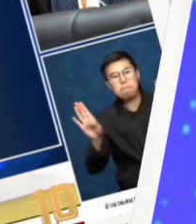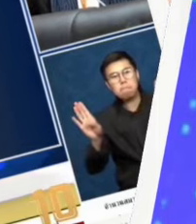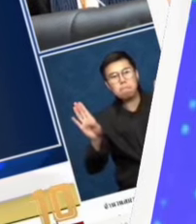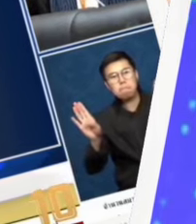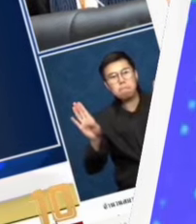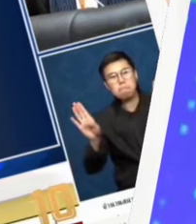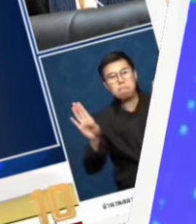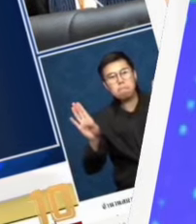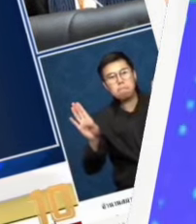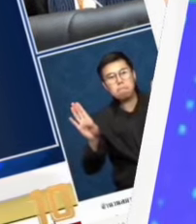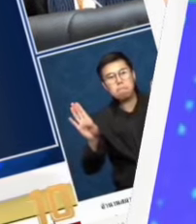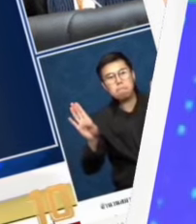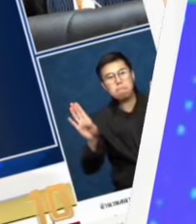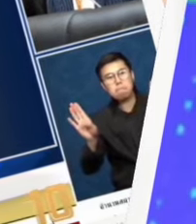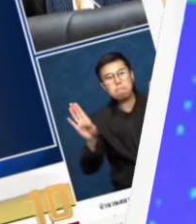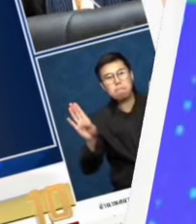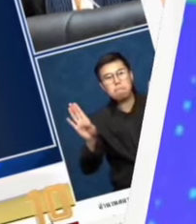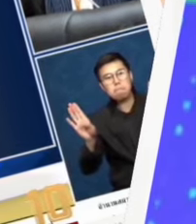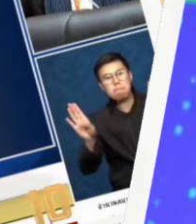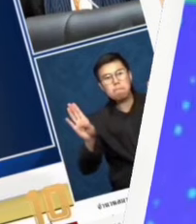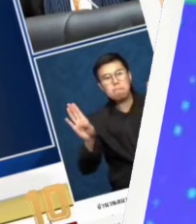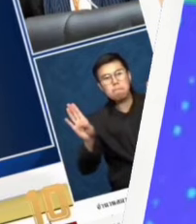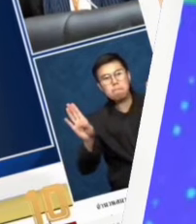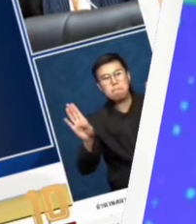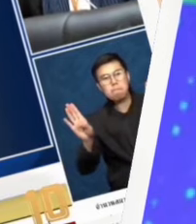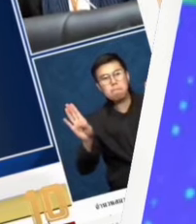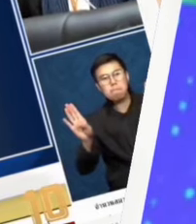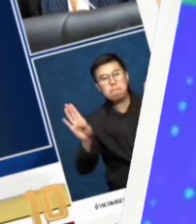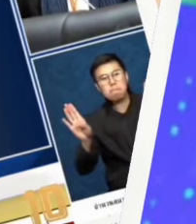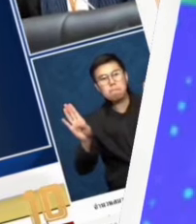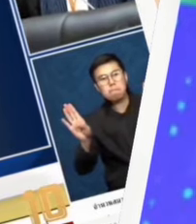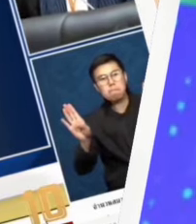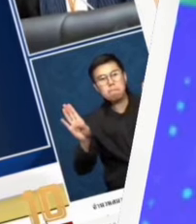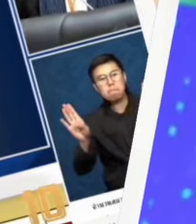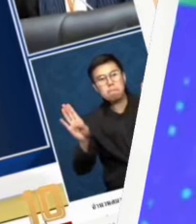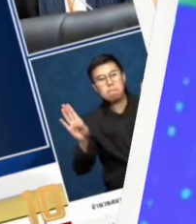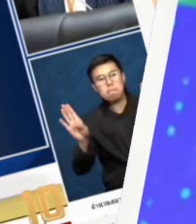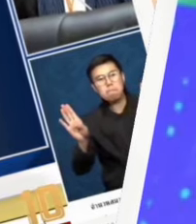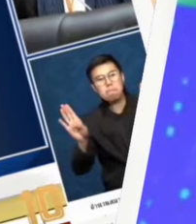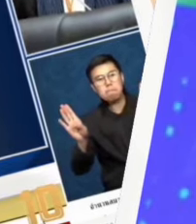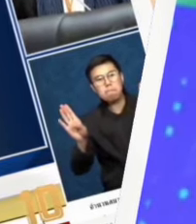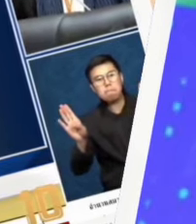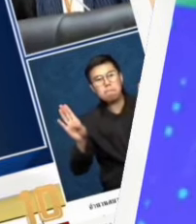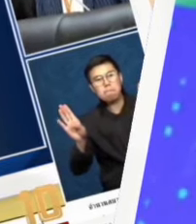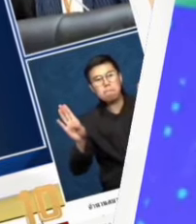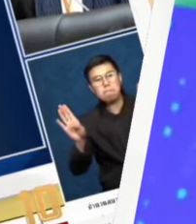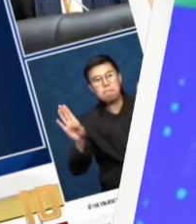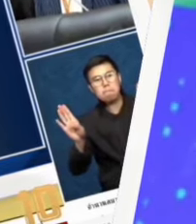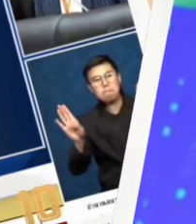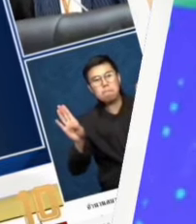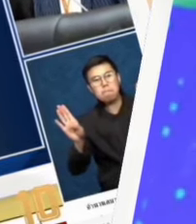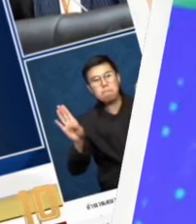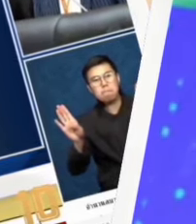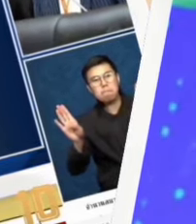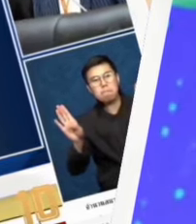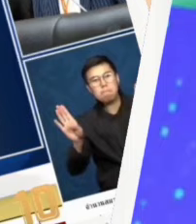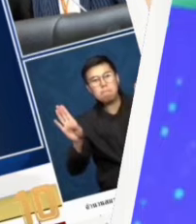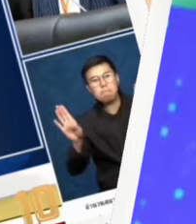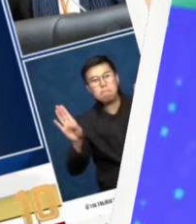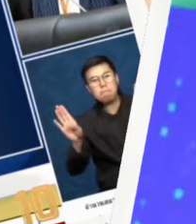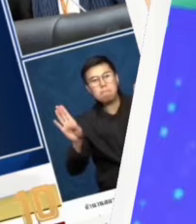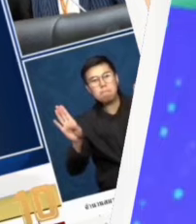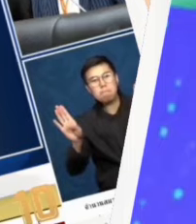เห็นของดร.สมเกียรติตั้งกิจวณิชจากสถาบันวิจัยเพื่อการพัฒนาประเทศไท